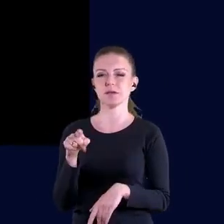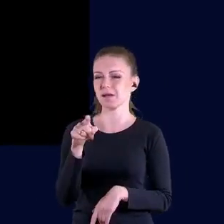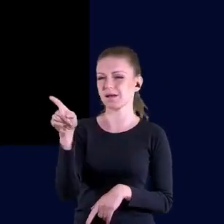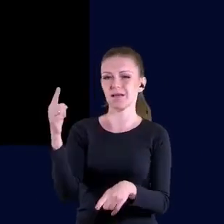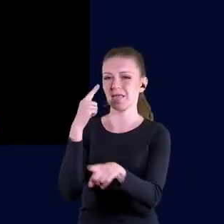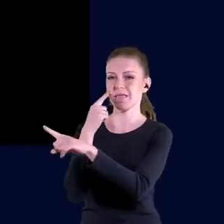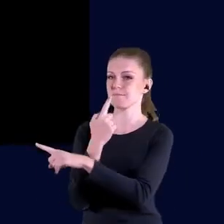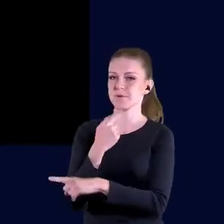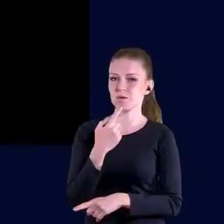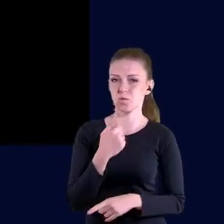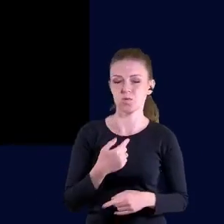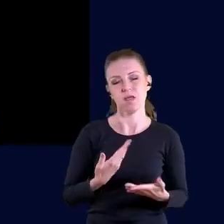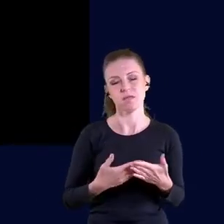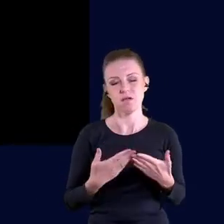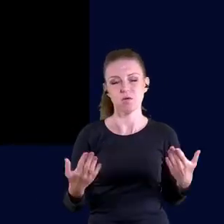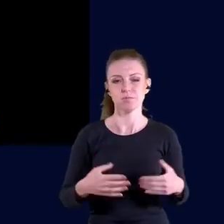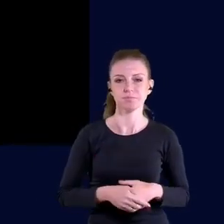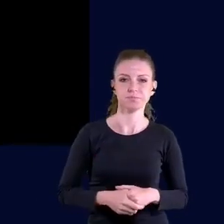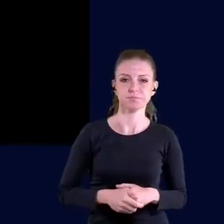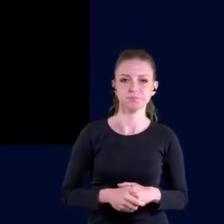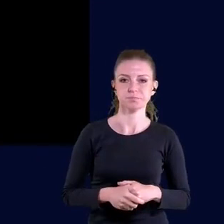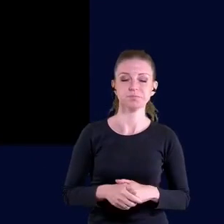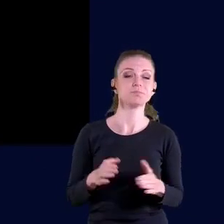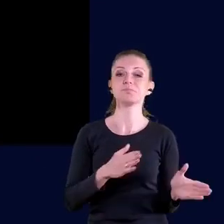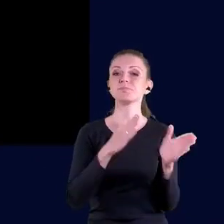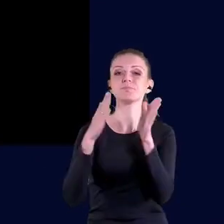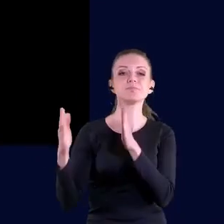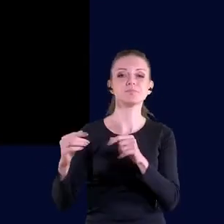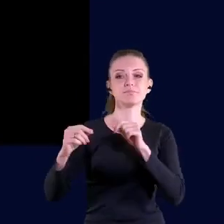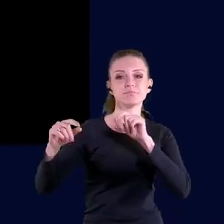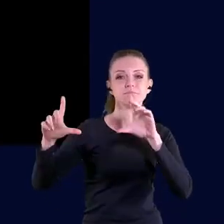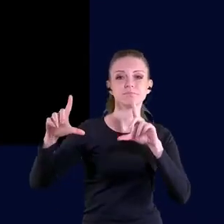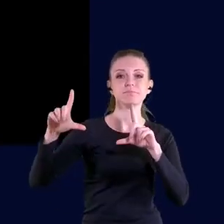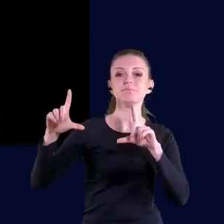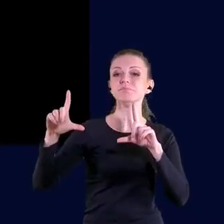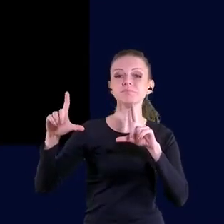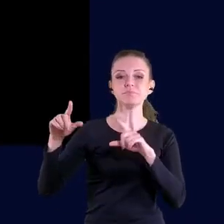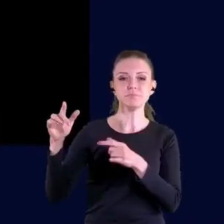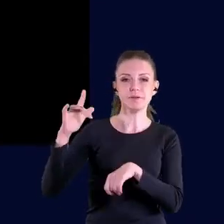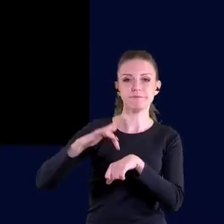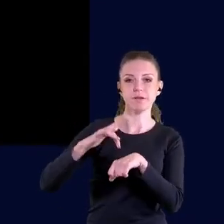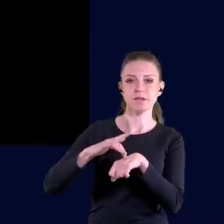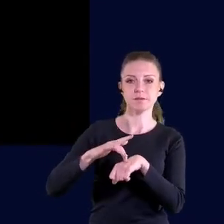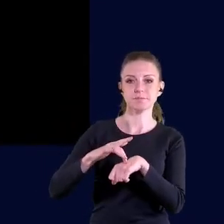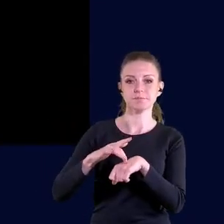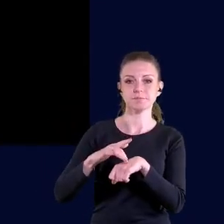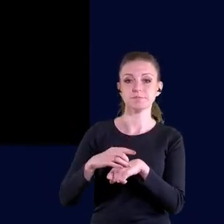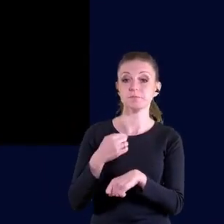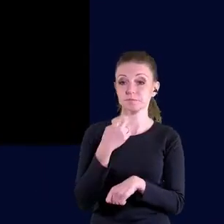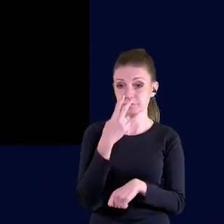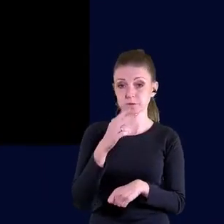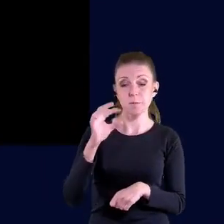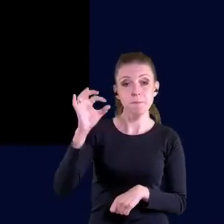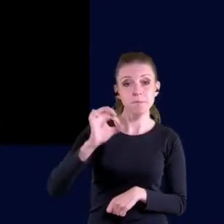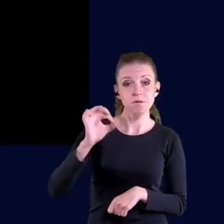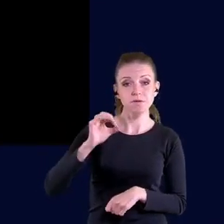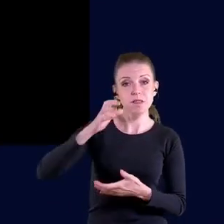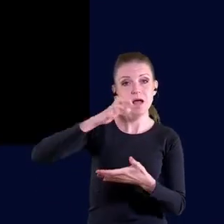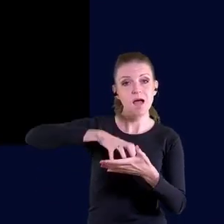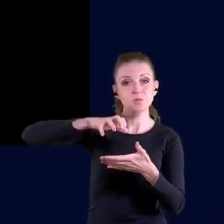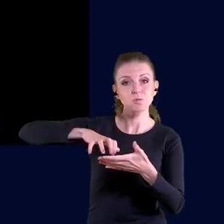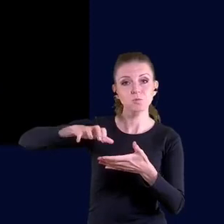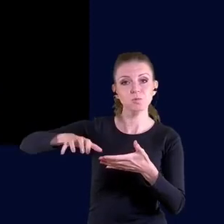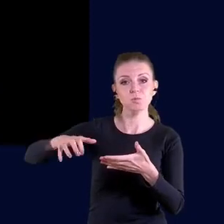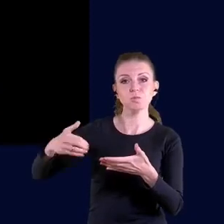i końcowych slajd jeśli chodzi o wyniki tutaj podaję procent artykułów